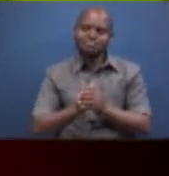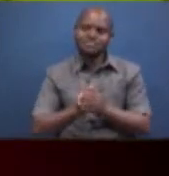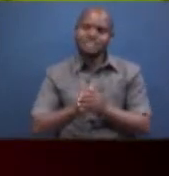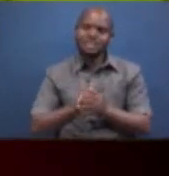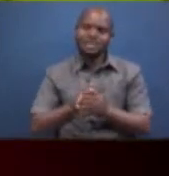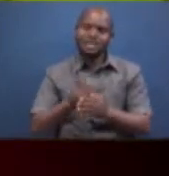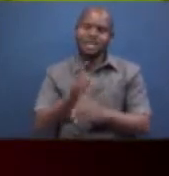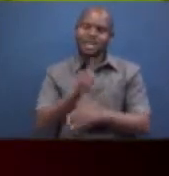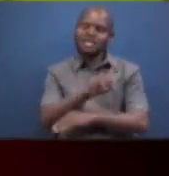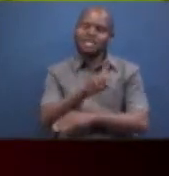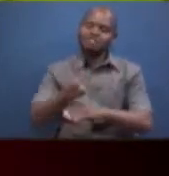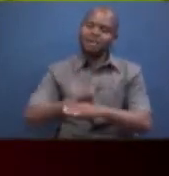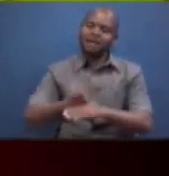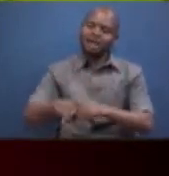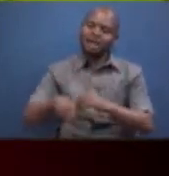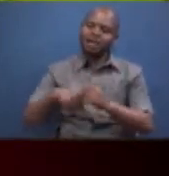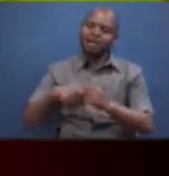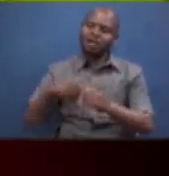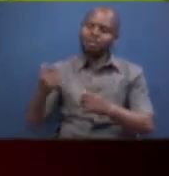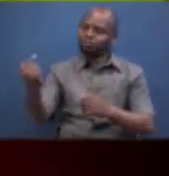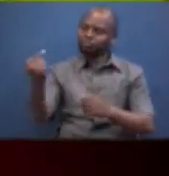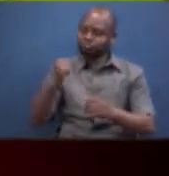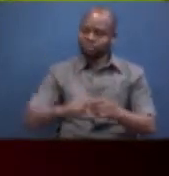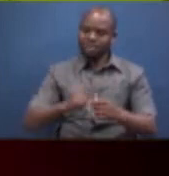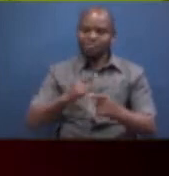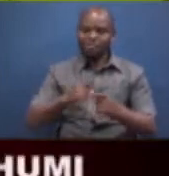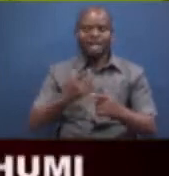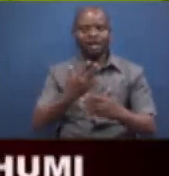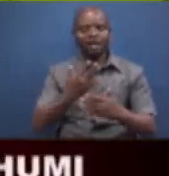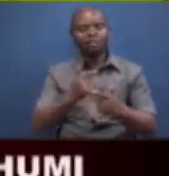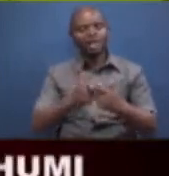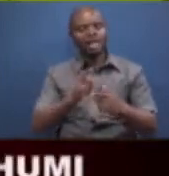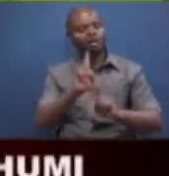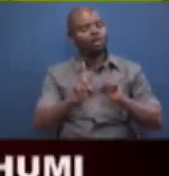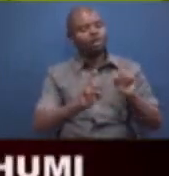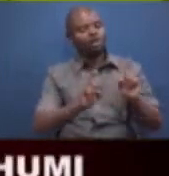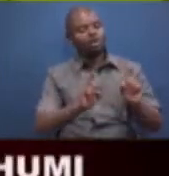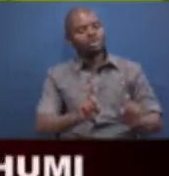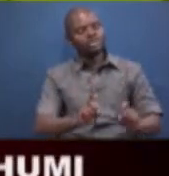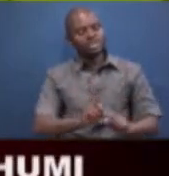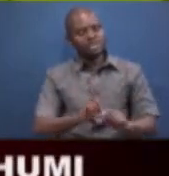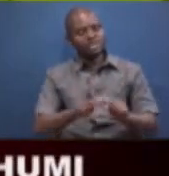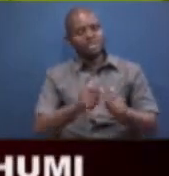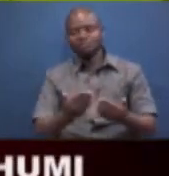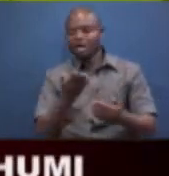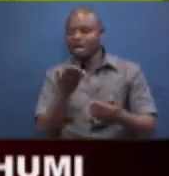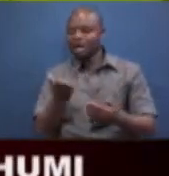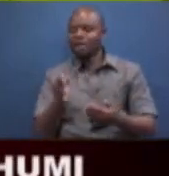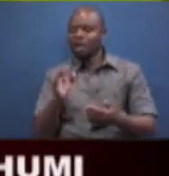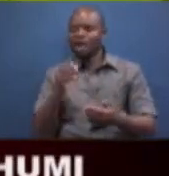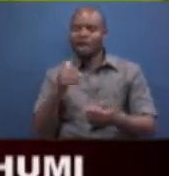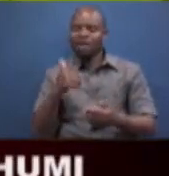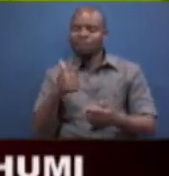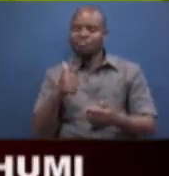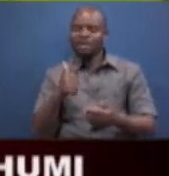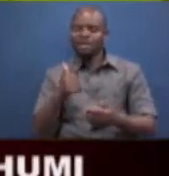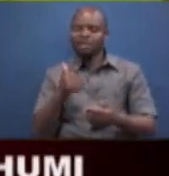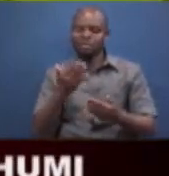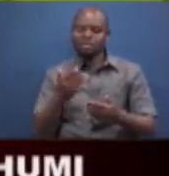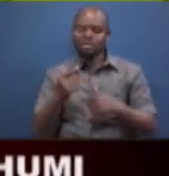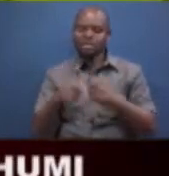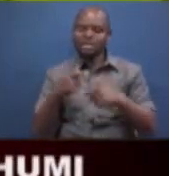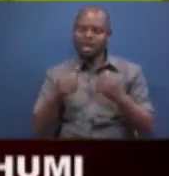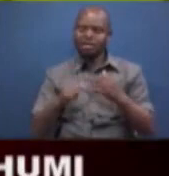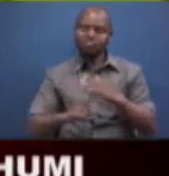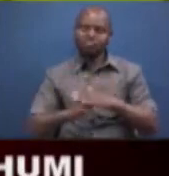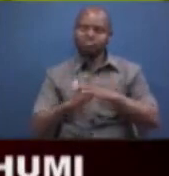Zanzibar wanakuja mara kwa mara kutuhoji. Jamani, hawa ambao bado hadi leo wanaendelea kuunga